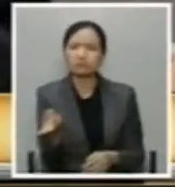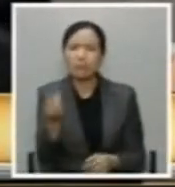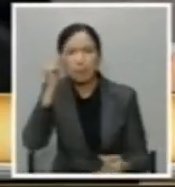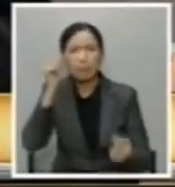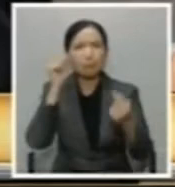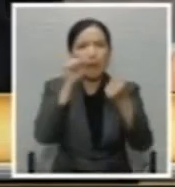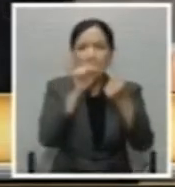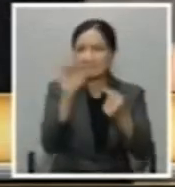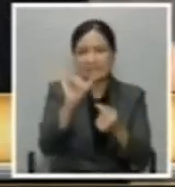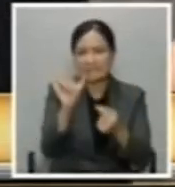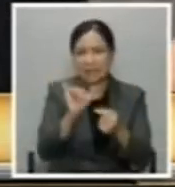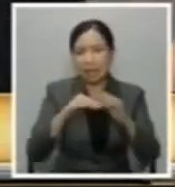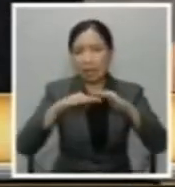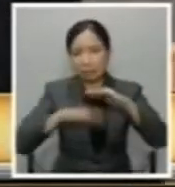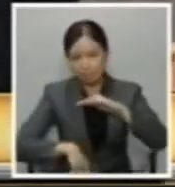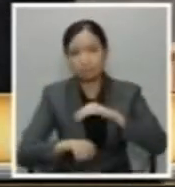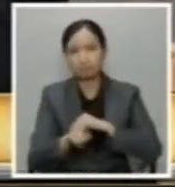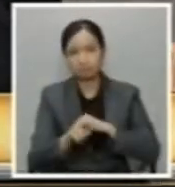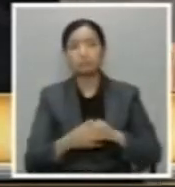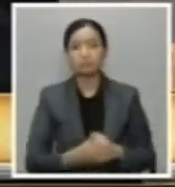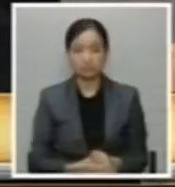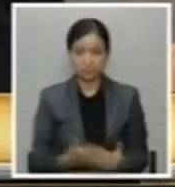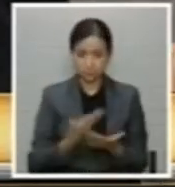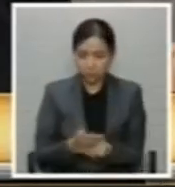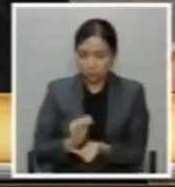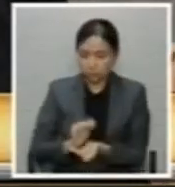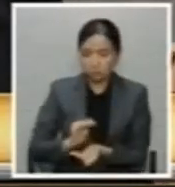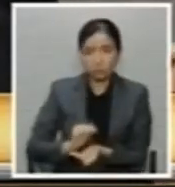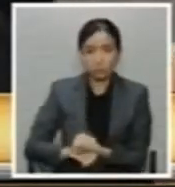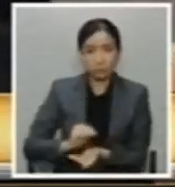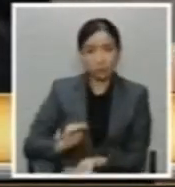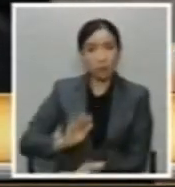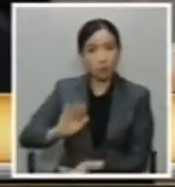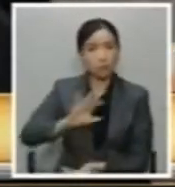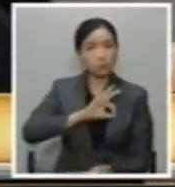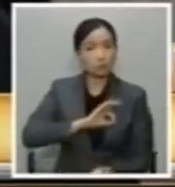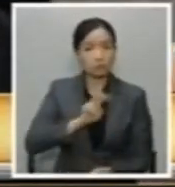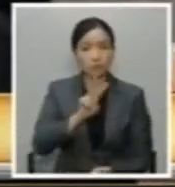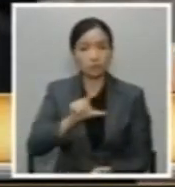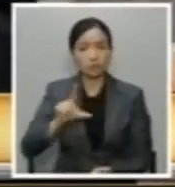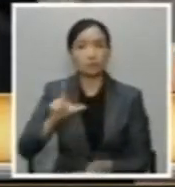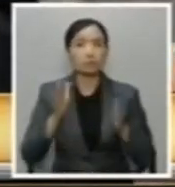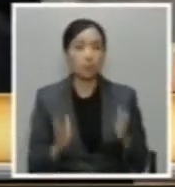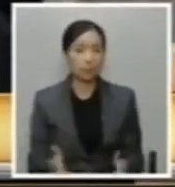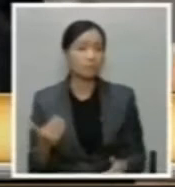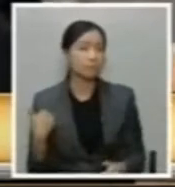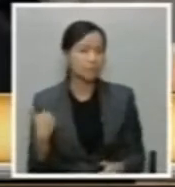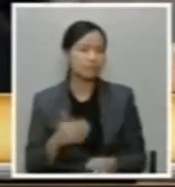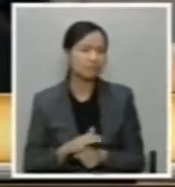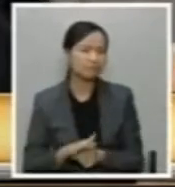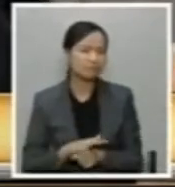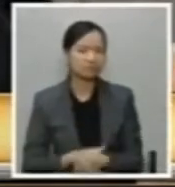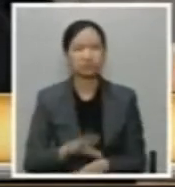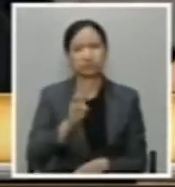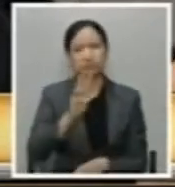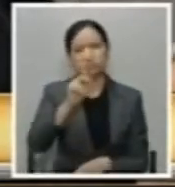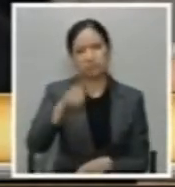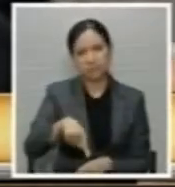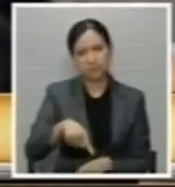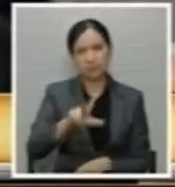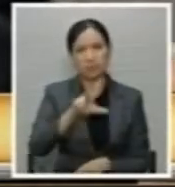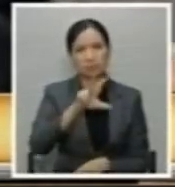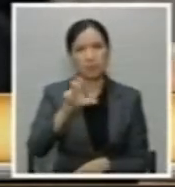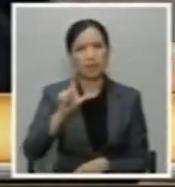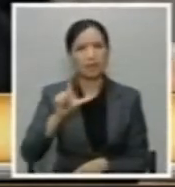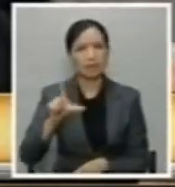ถ้าดูเม็ดเงินโดยรวมที่เป็นเม็ดเงินสะสมของสมาชิก2ล้านกว่าคนเนี่ยมีจำนวนเพียงแค่